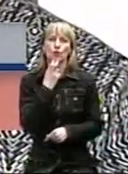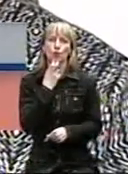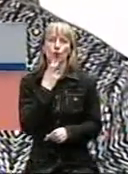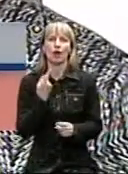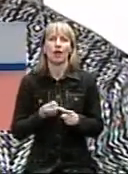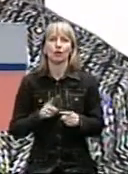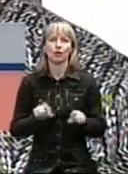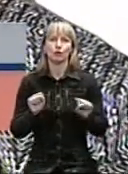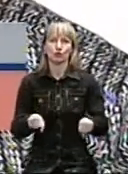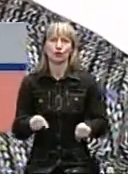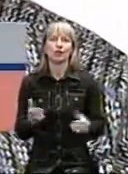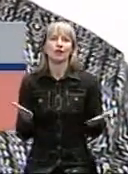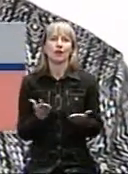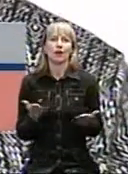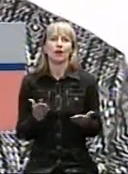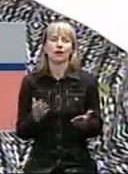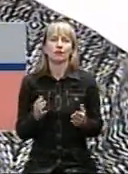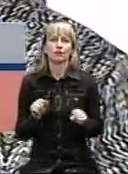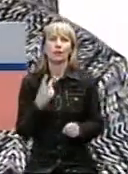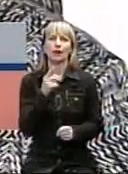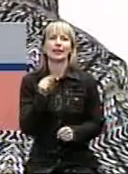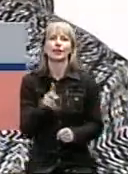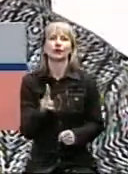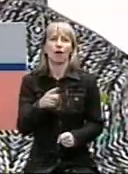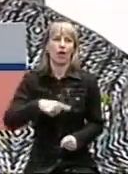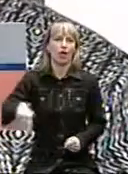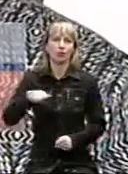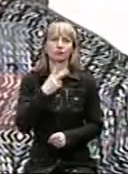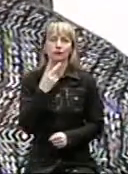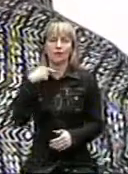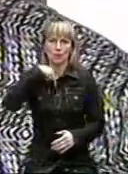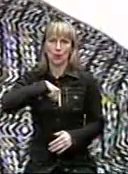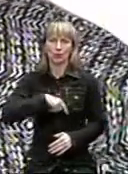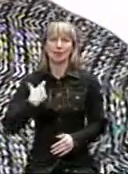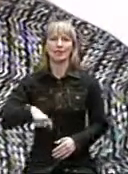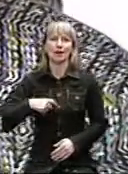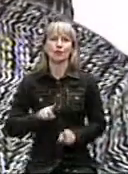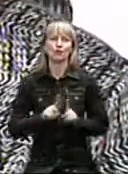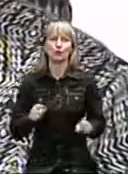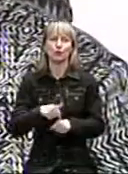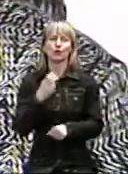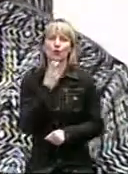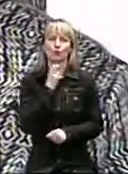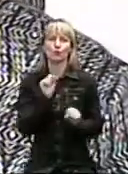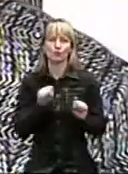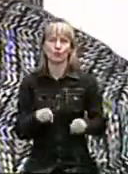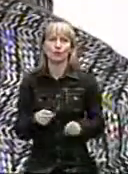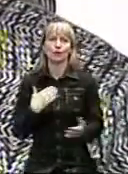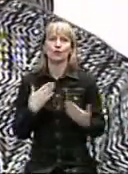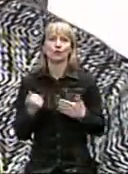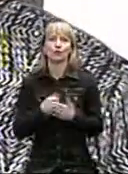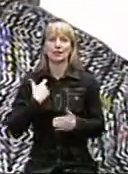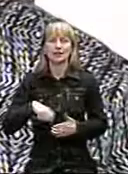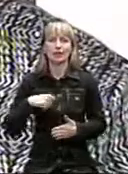Почуття гумору – можливість якоюсь мірою поглянути на тих, хто оточує, зазирнути вглиб самого себе. Особливо почуття гумору важливе по відношенню до